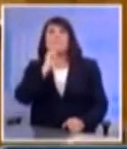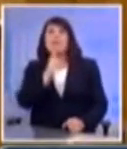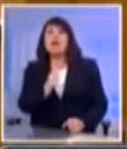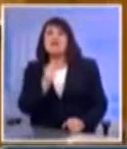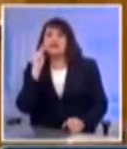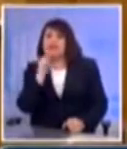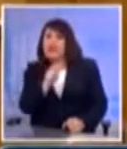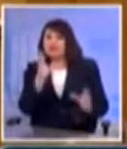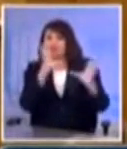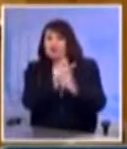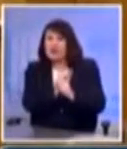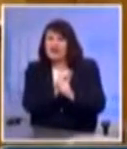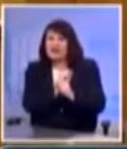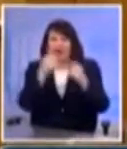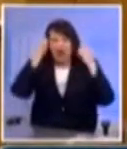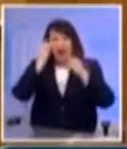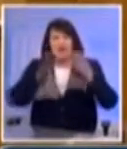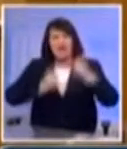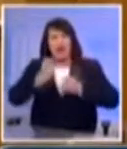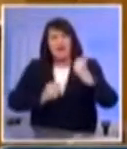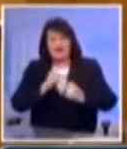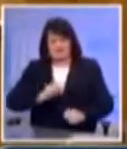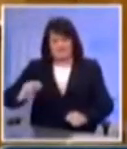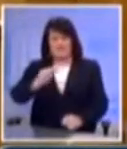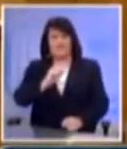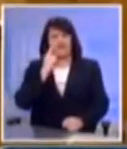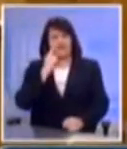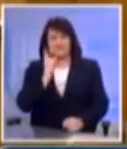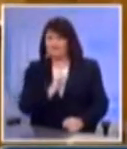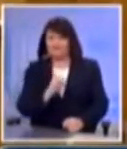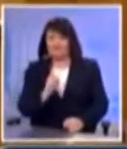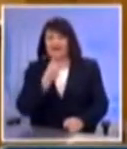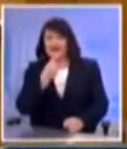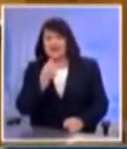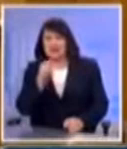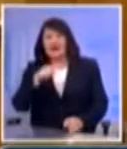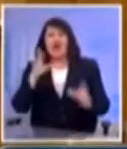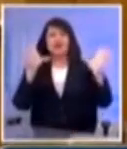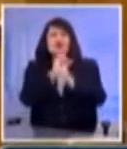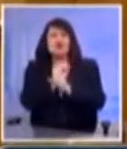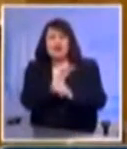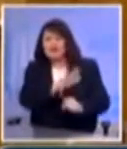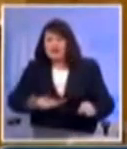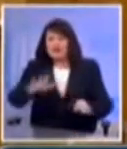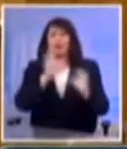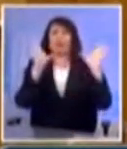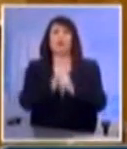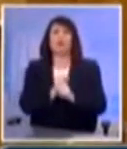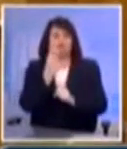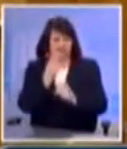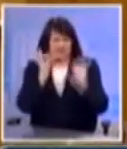είναι. Και στη τελική ανάλυση δεν μπορούμε να επιτρέψουμε κάποιοι να καλύψουν τη χώρα στο σκοτάδι.